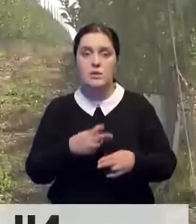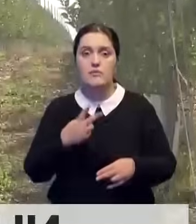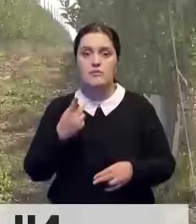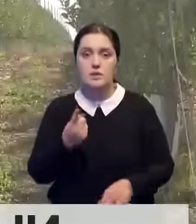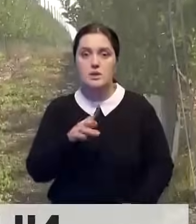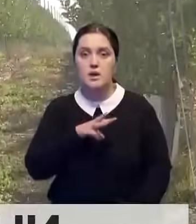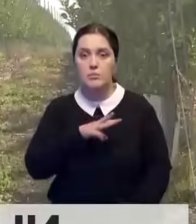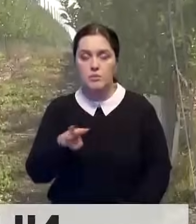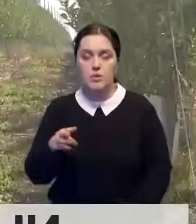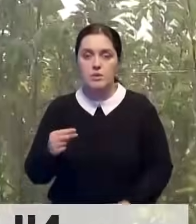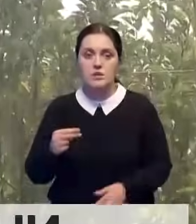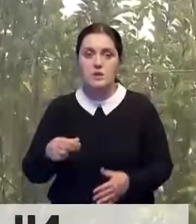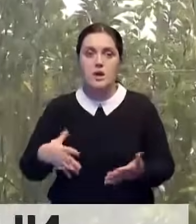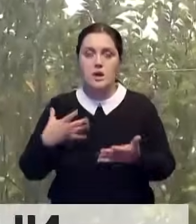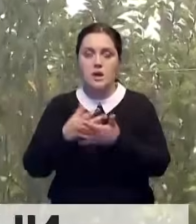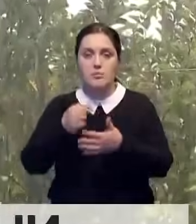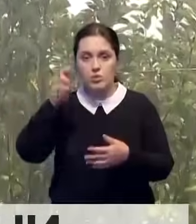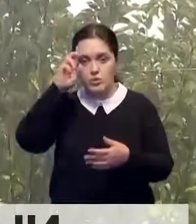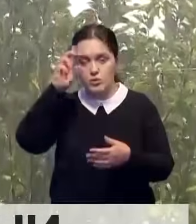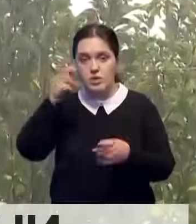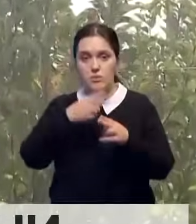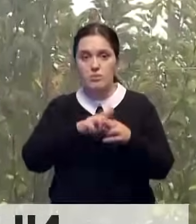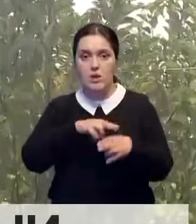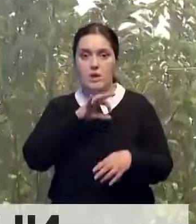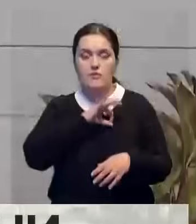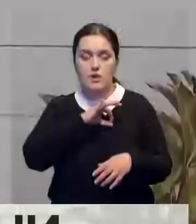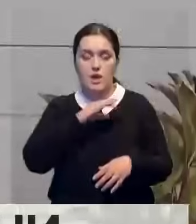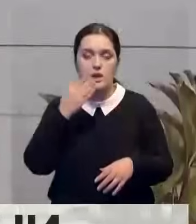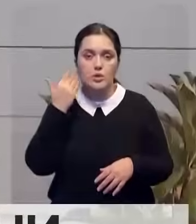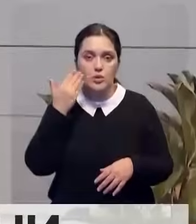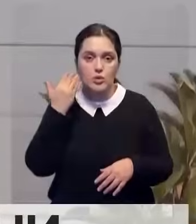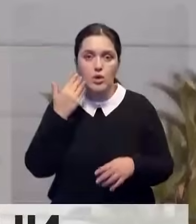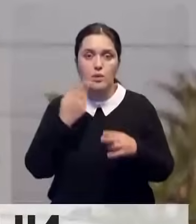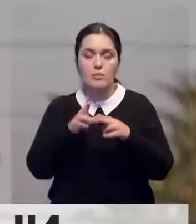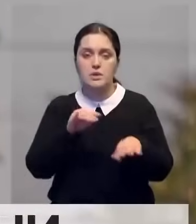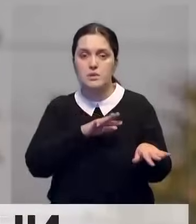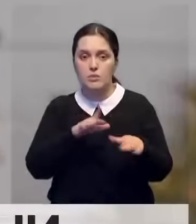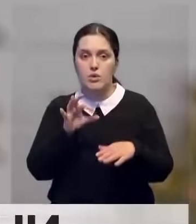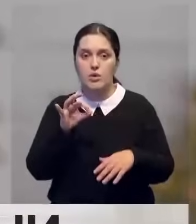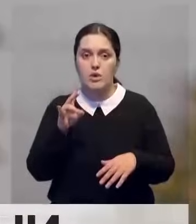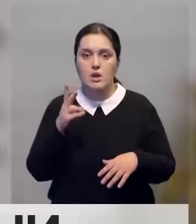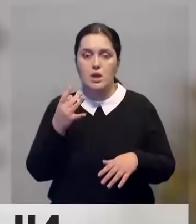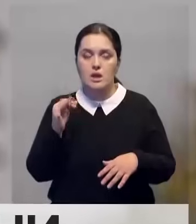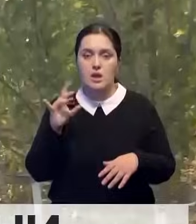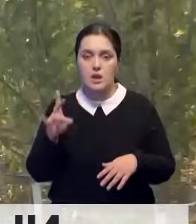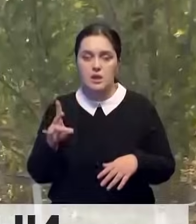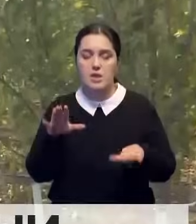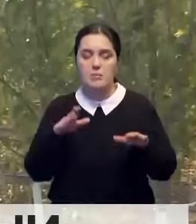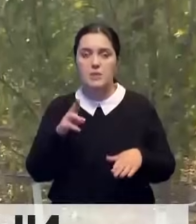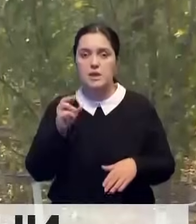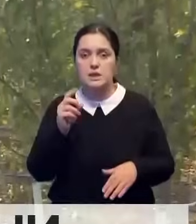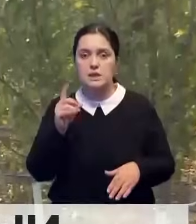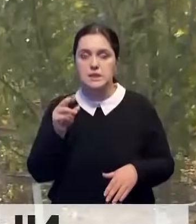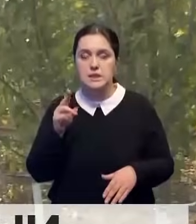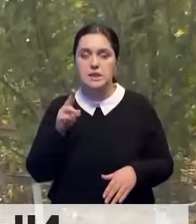миллион субсидировались государством. Страхование уже доказало свою эффективность, и им легко пользоваться. Все процедуры происходят онлайн на платформе Kiziktek.kz, а